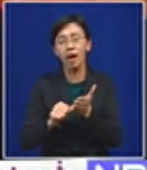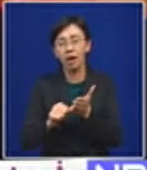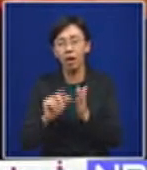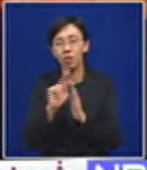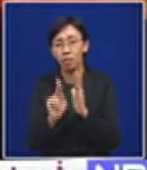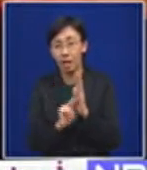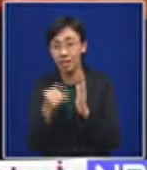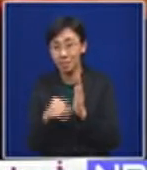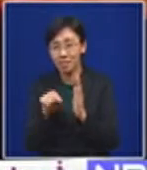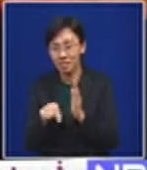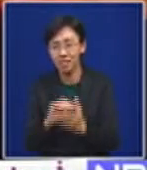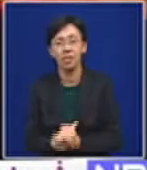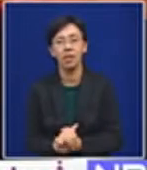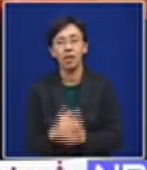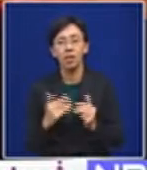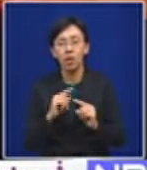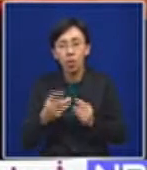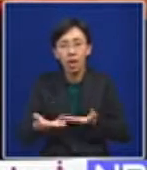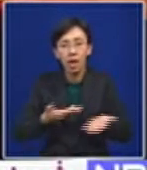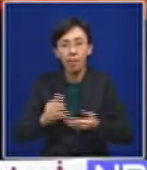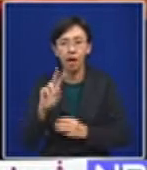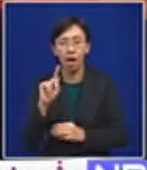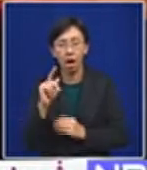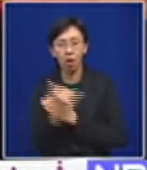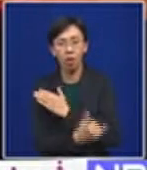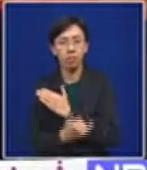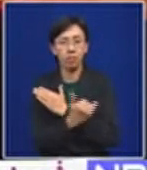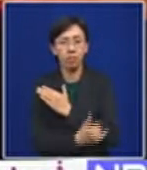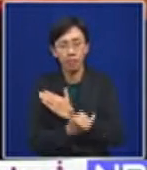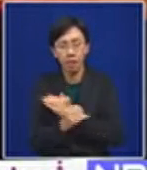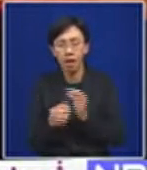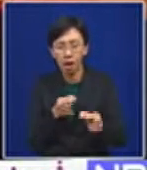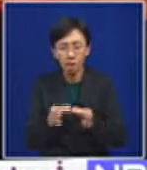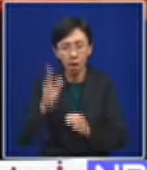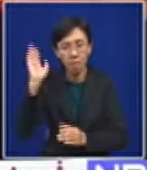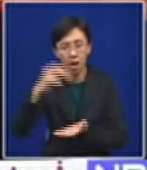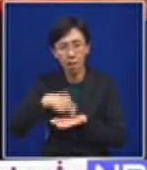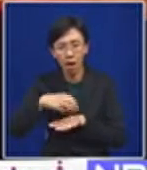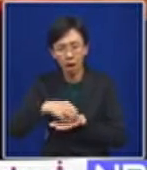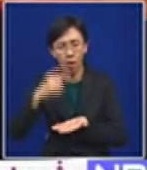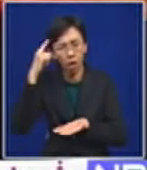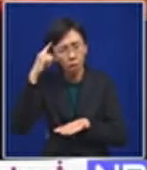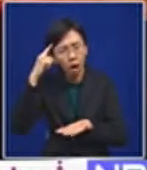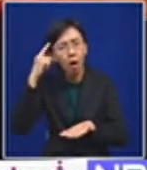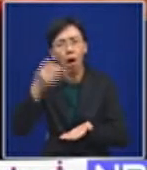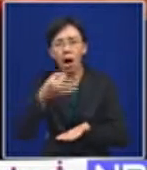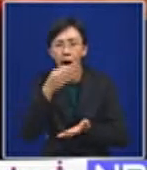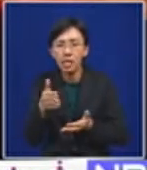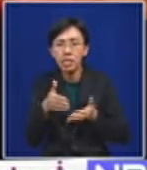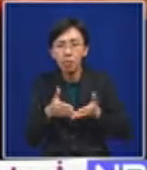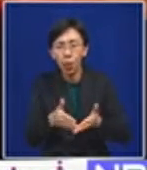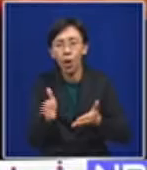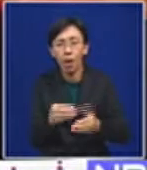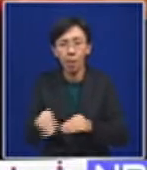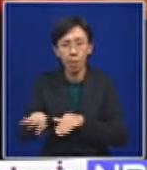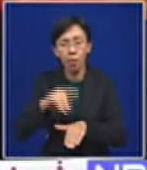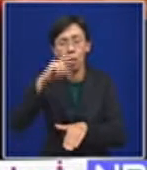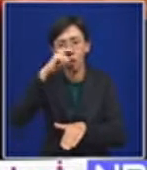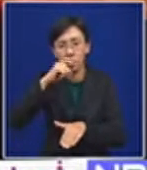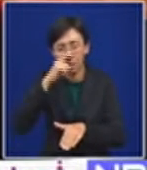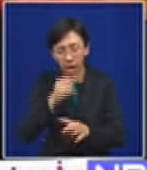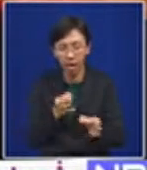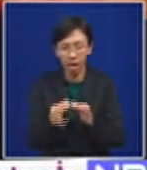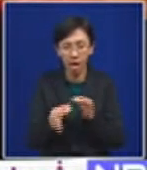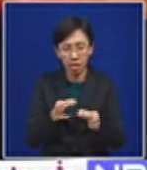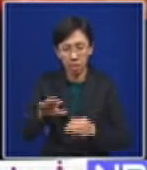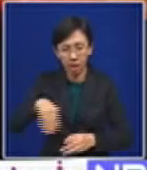หารือกับทางสื่อต่างประเทศนะครับเร่งสร้างความรู้ความเข้าใจเรื่องของผู้ประกอบการประมงนะครับเน้นการประชาสัมพันธ์ให้กับทางผู้ประกอบการประ